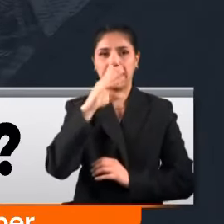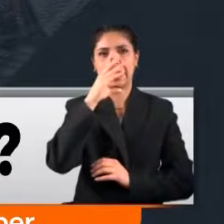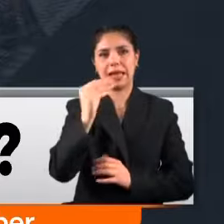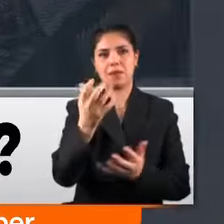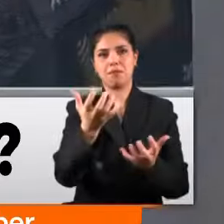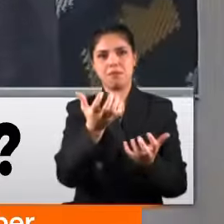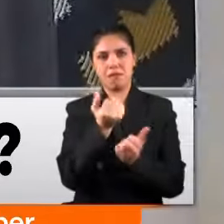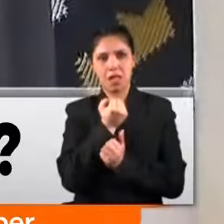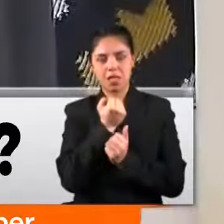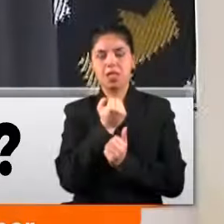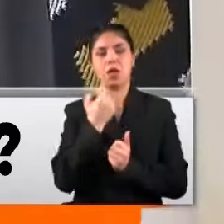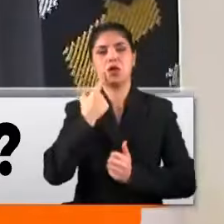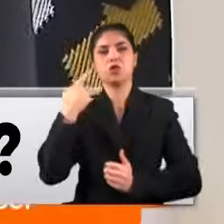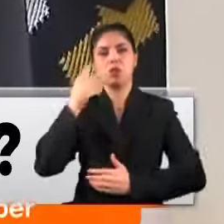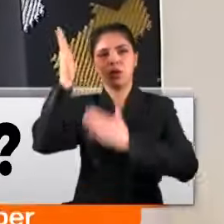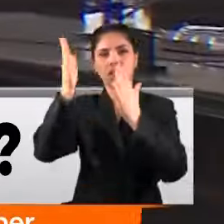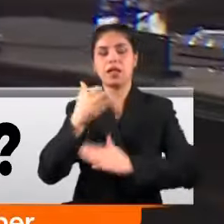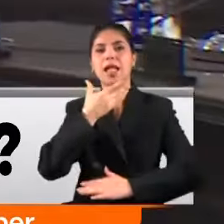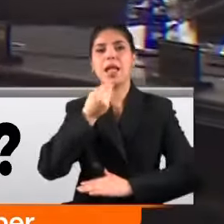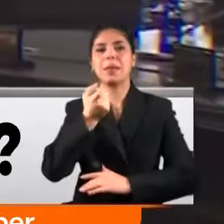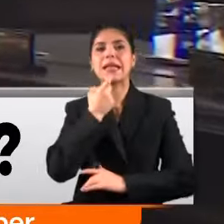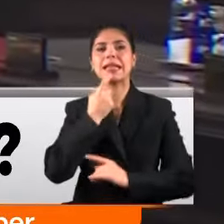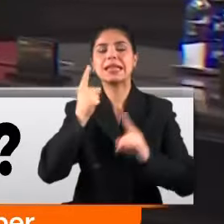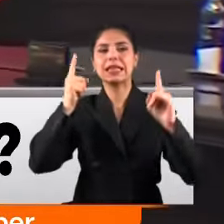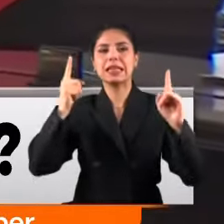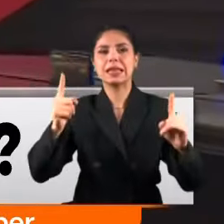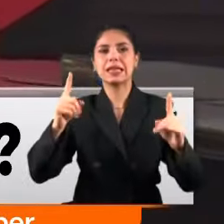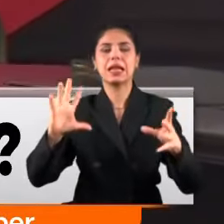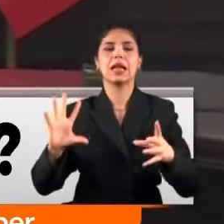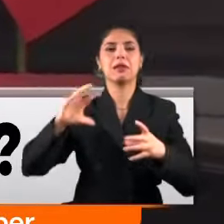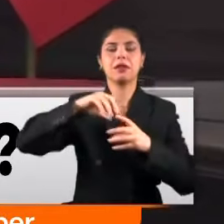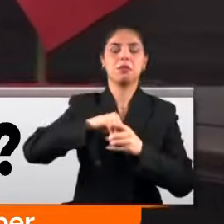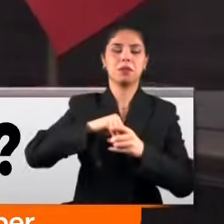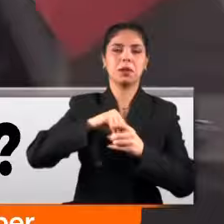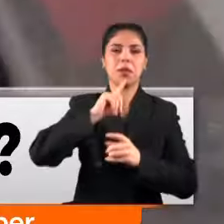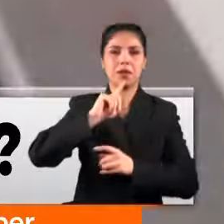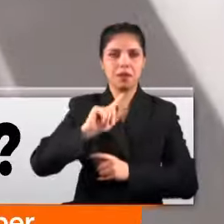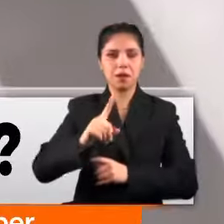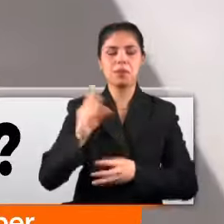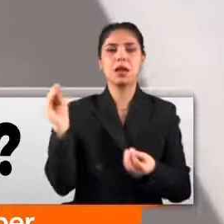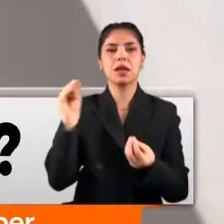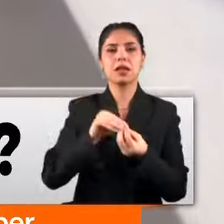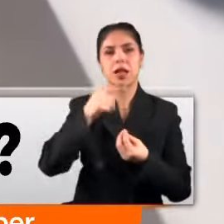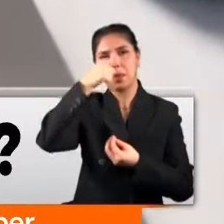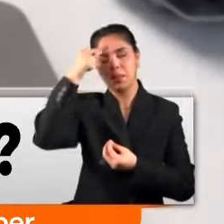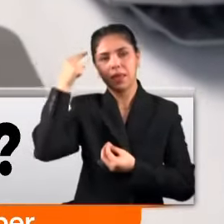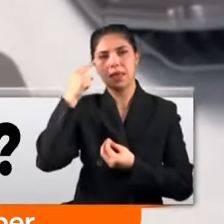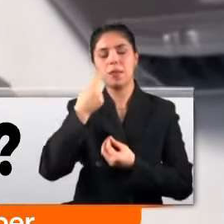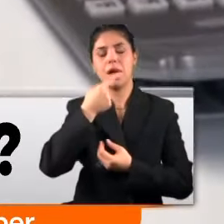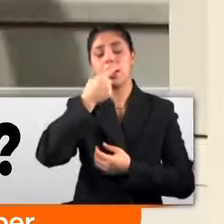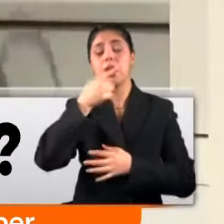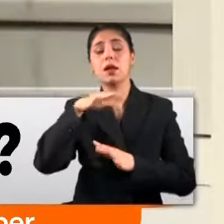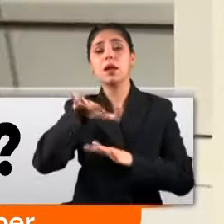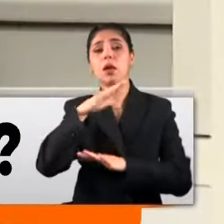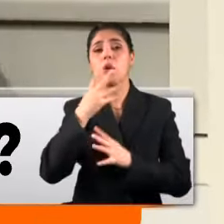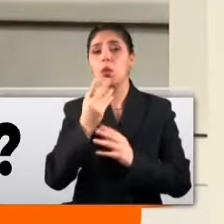almıştı. Erdoğan, emekliler yılı kapsamında talimat verdi, zam için olasılıklar netleşmeye başladı.